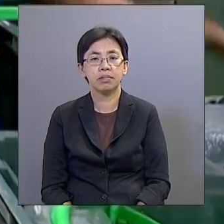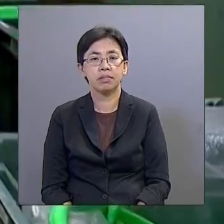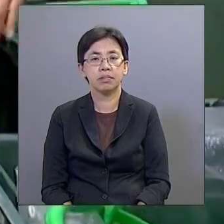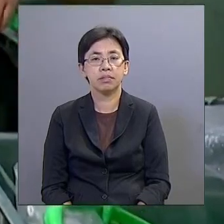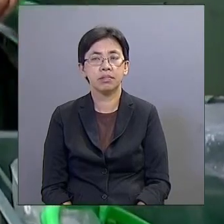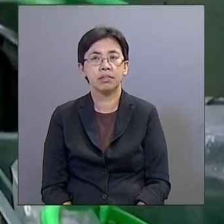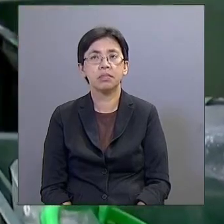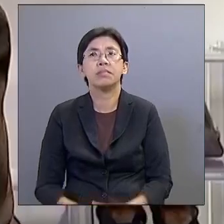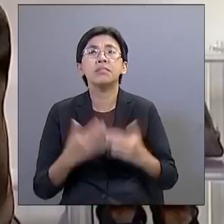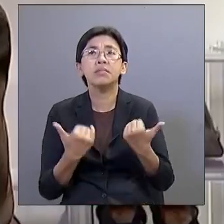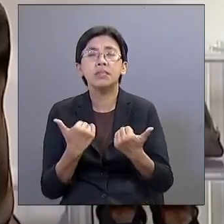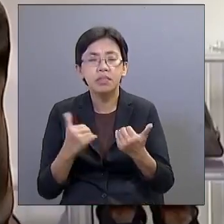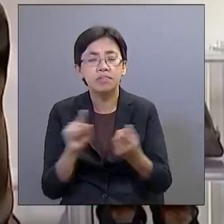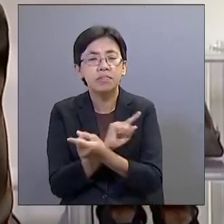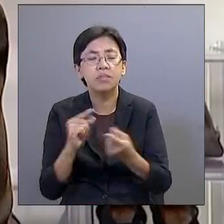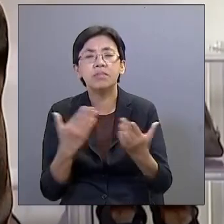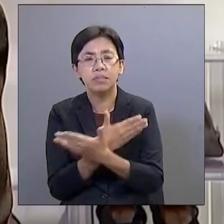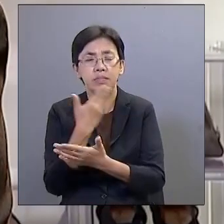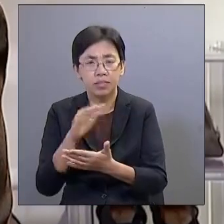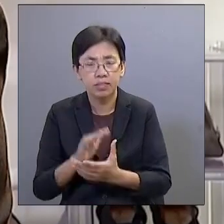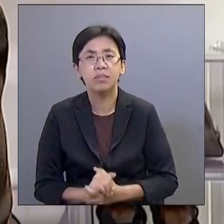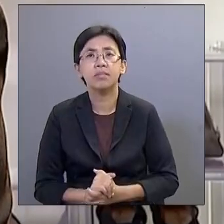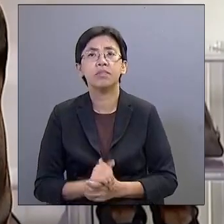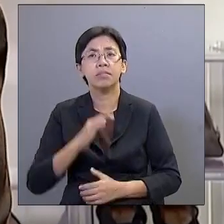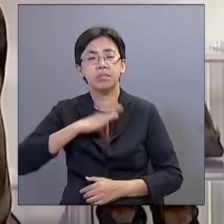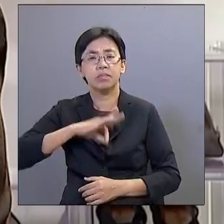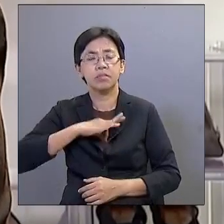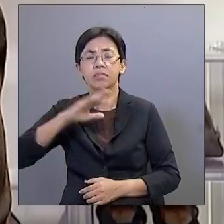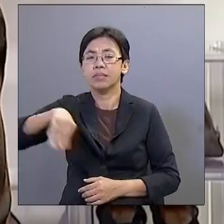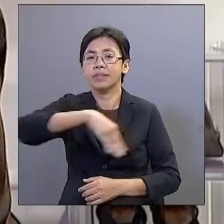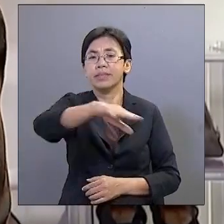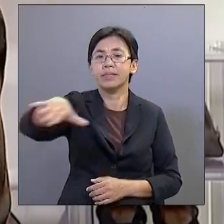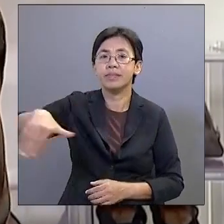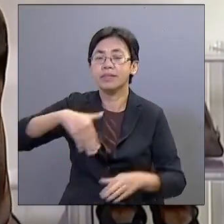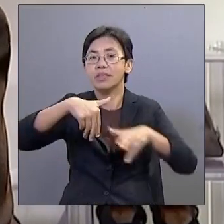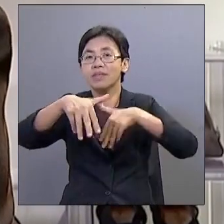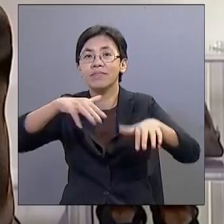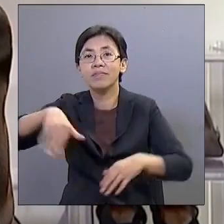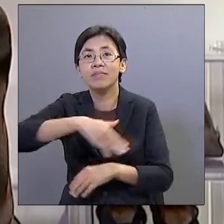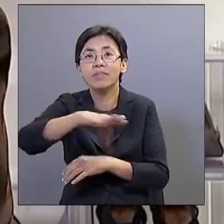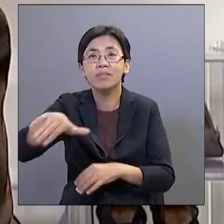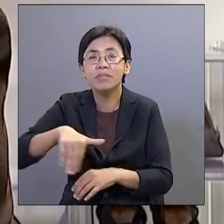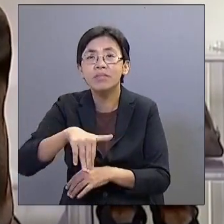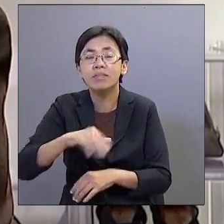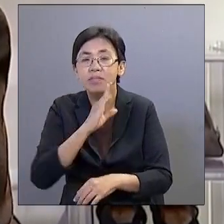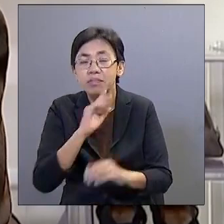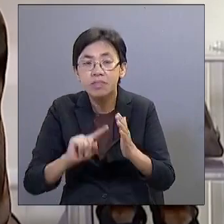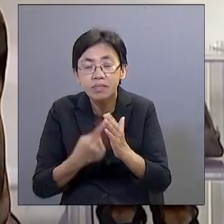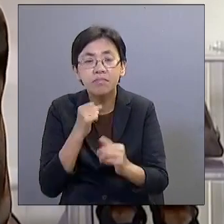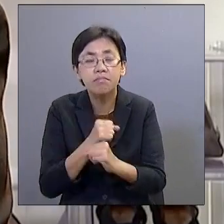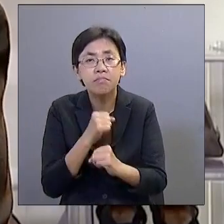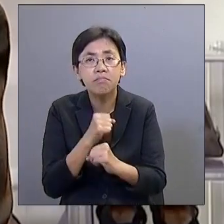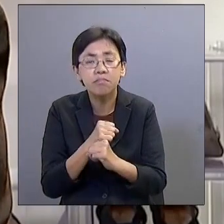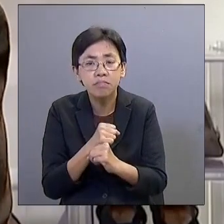คือตอนนี้มันก็เปลี่ยนไปเยอะแล้วอะแต่ว่าพี่ว่าทุกคนก็ถ้าเมื่อไหร่เริ่มลงมือทำ